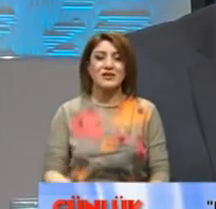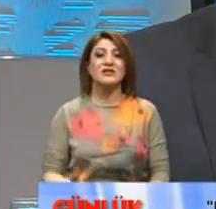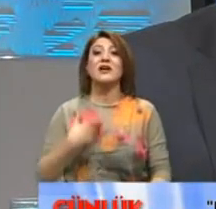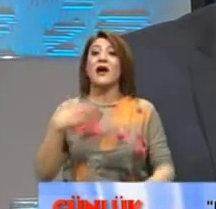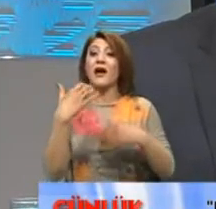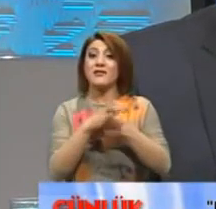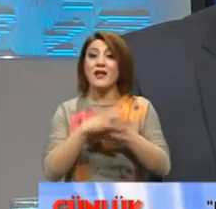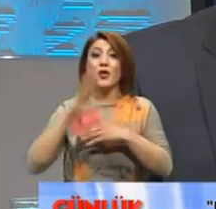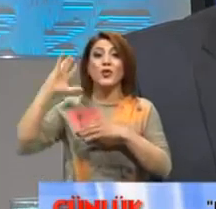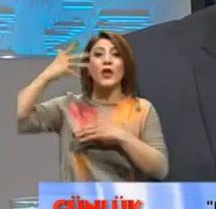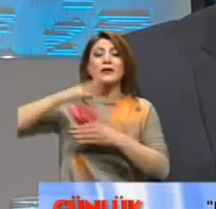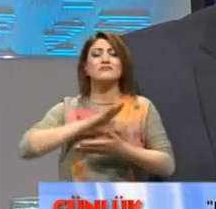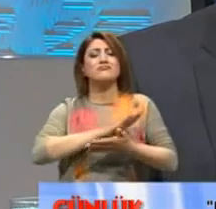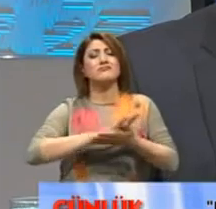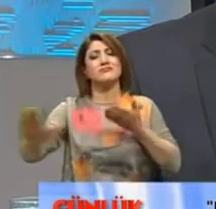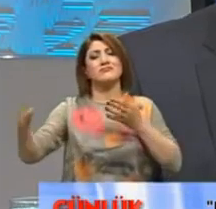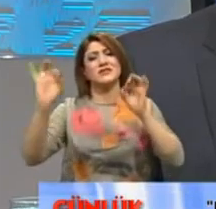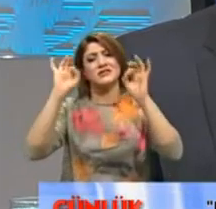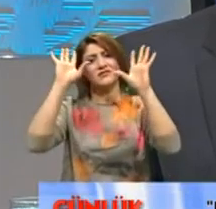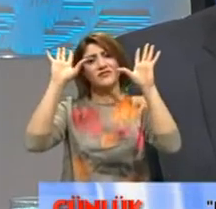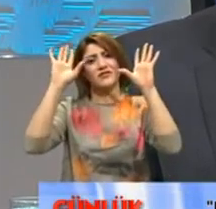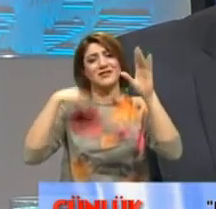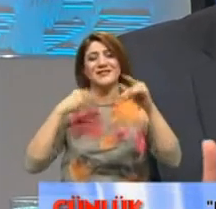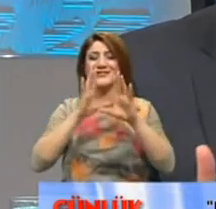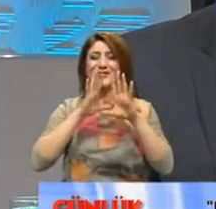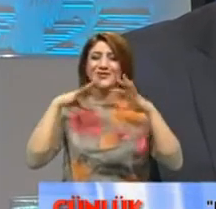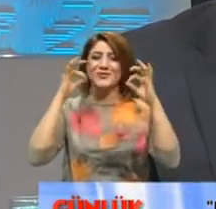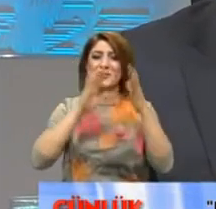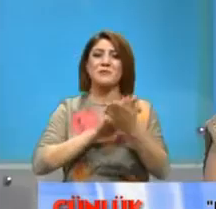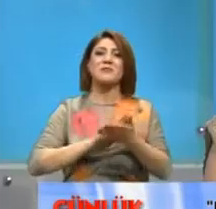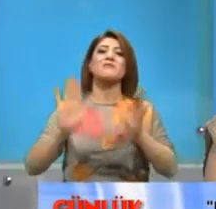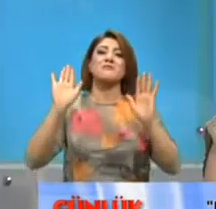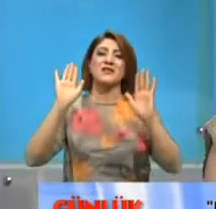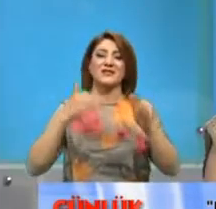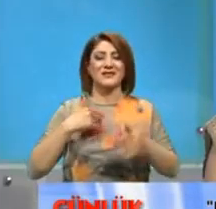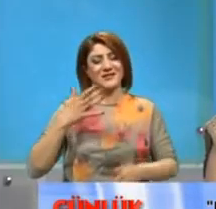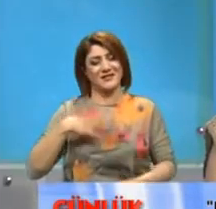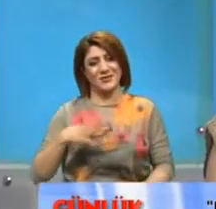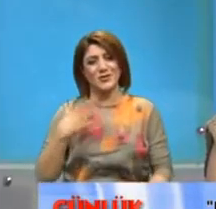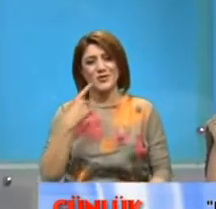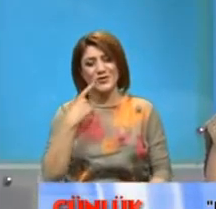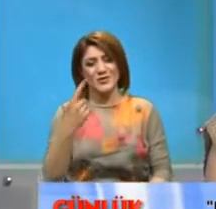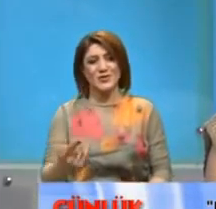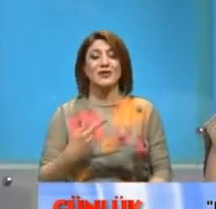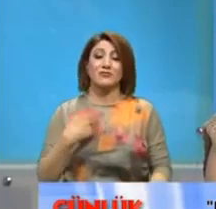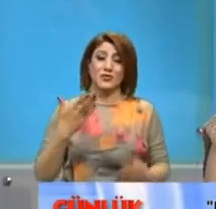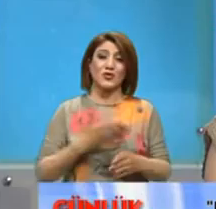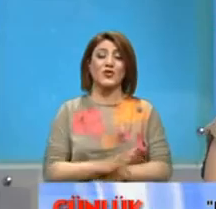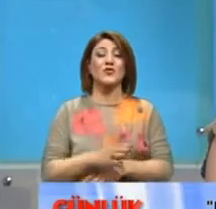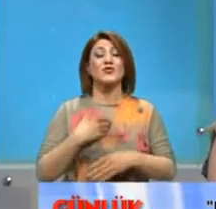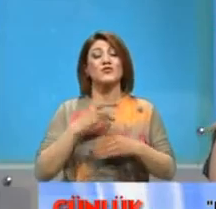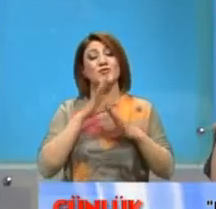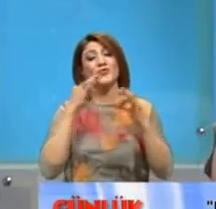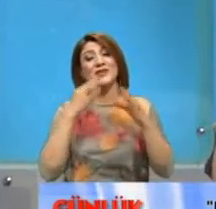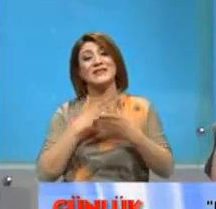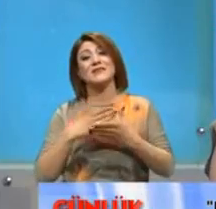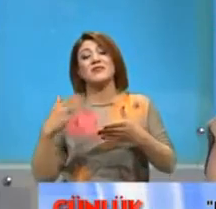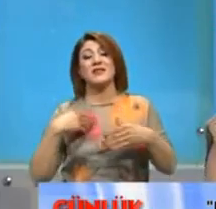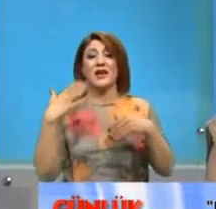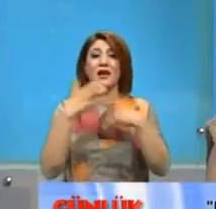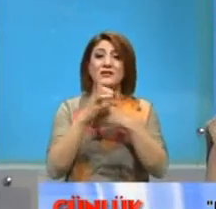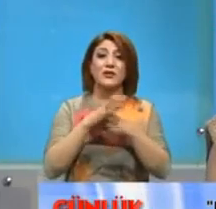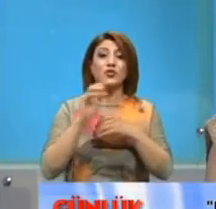diyoruz, Antalya'da güneş hiç gitmez. Bizim de yüzümüze gülümseme gitmesin diyoruz. Aynen, aman aman gitmesin. Bizim çok büyük değerlerimizden. Güzel bir şey oldu mesela. En